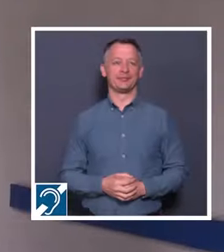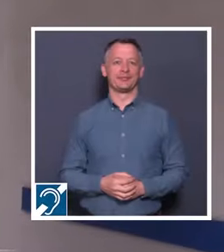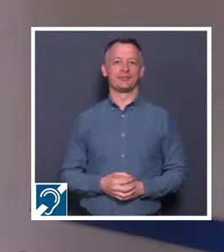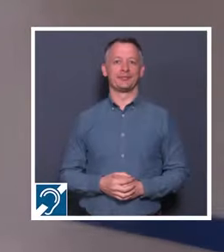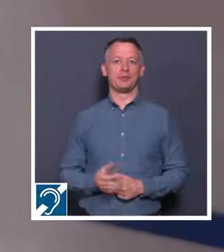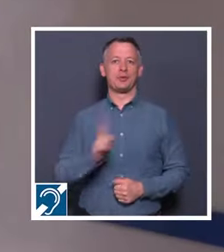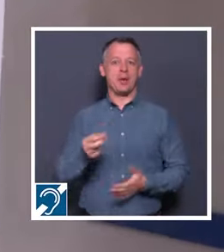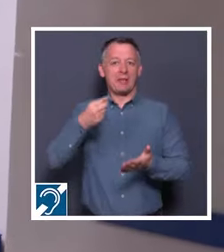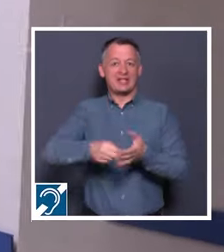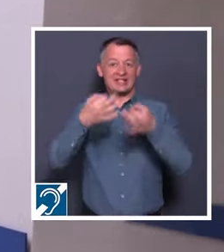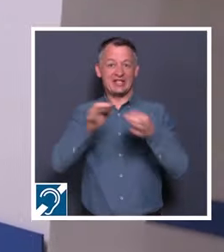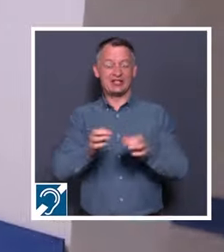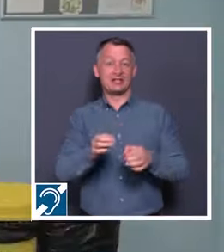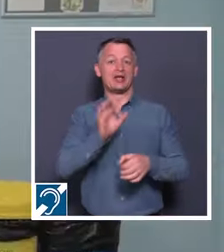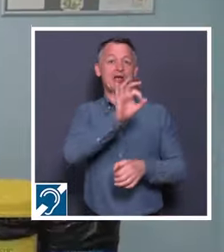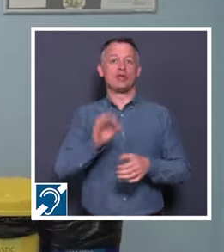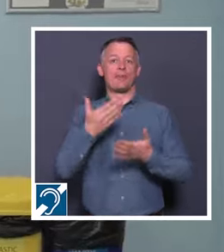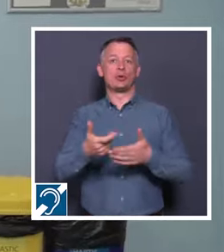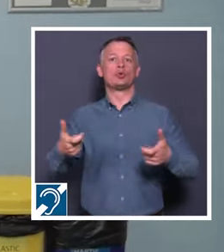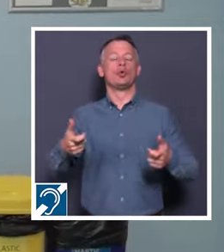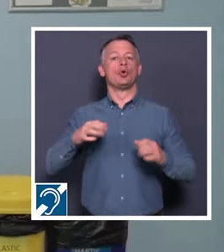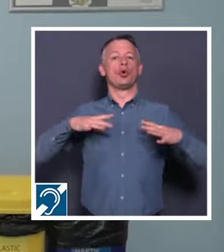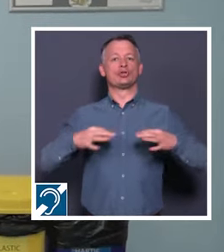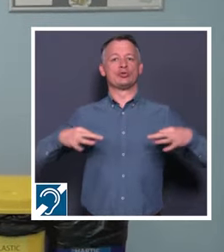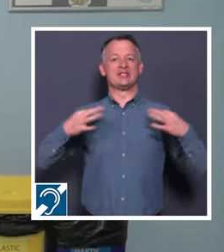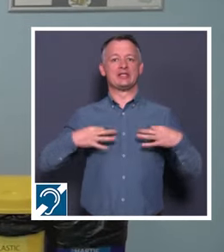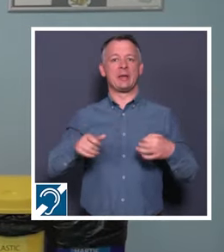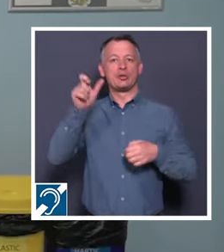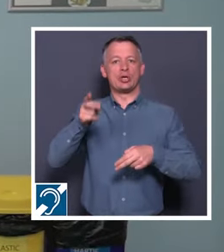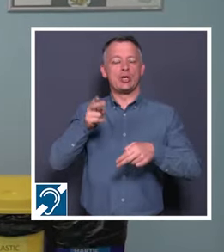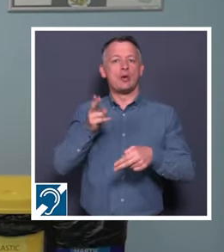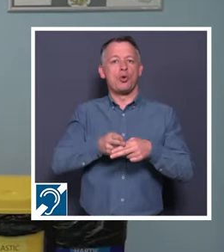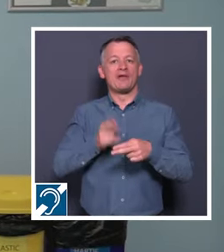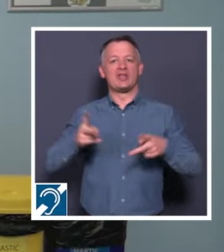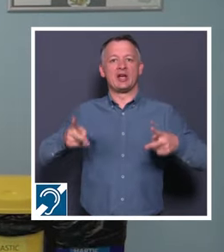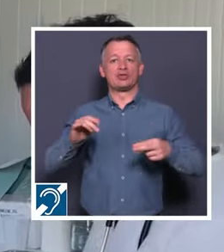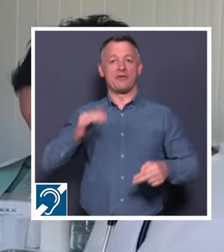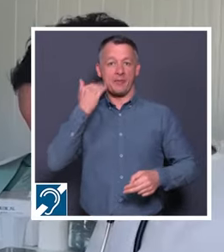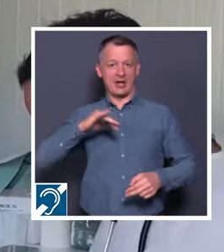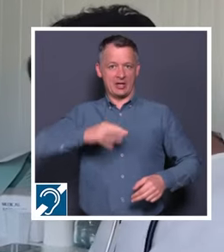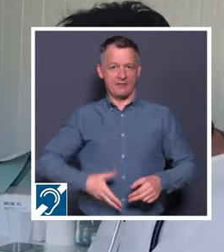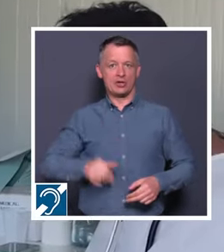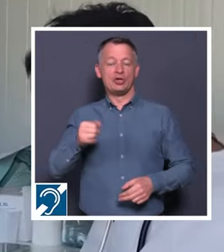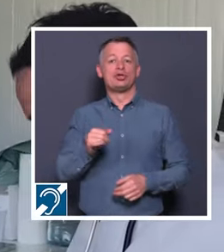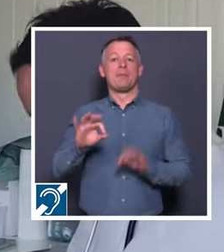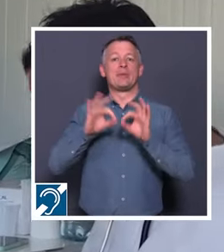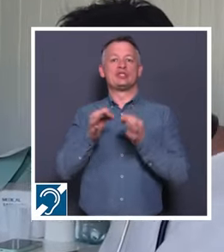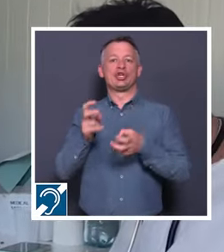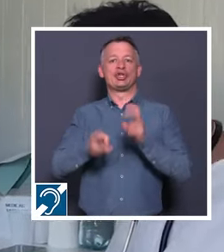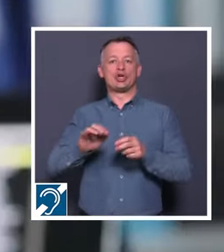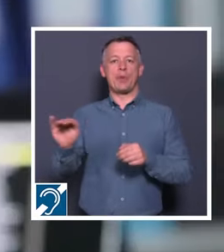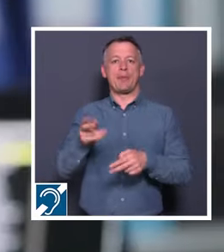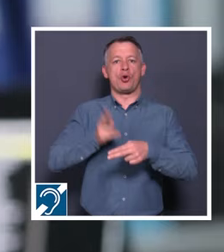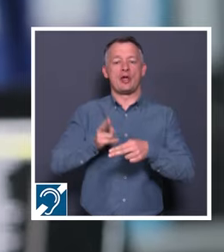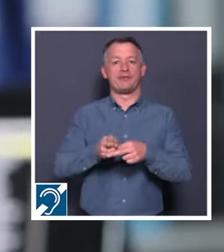Nu vor mai plăti 10% impozit pe concediul medical românii care suferă de cancer, gravidele și părinții care îngrijesc copii bolnavi. Așa